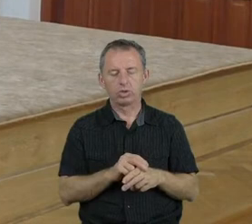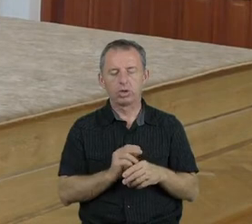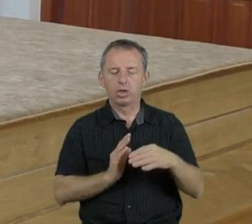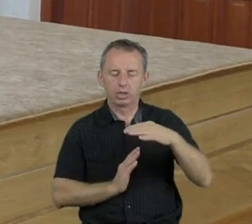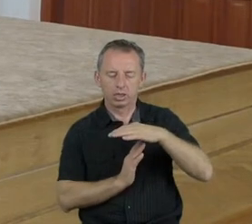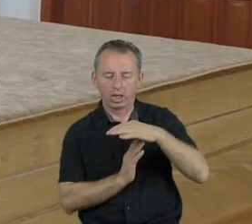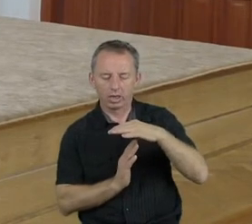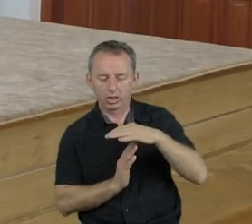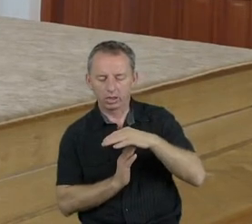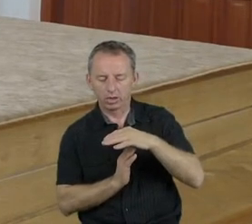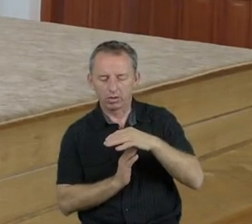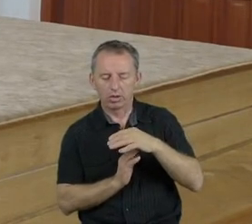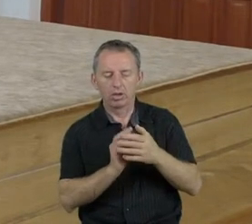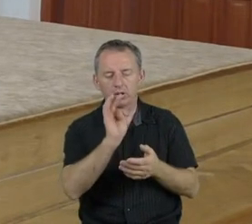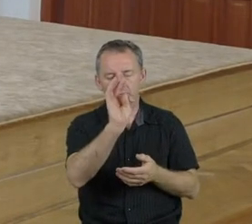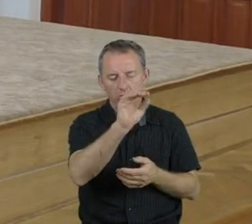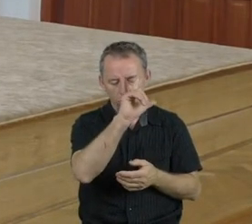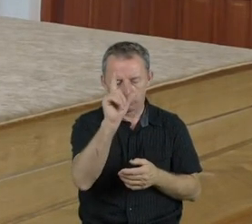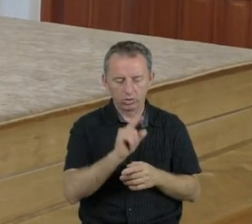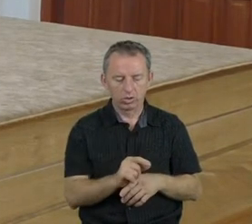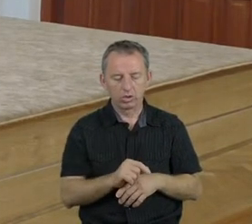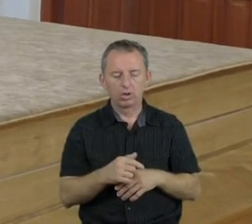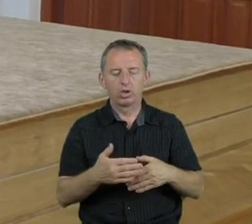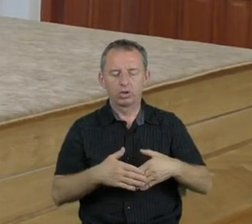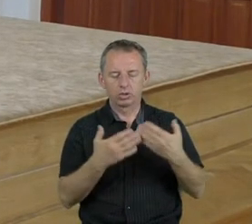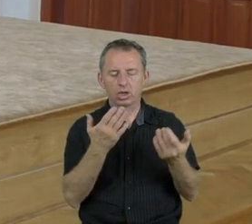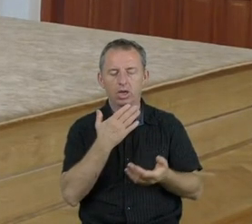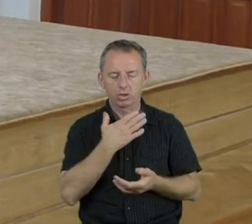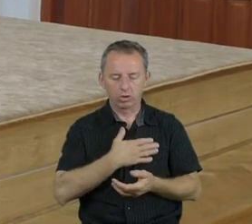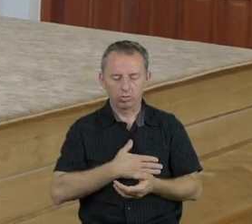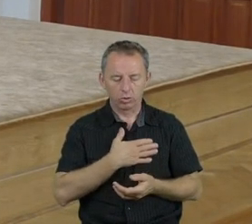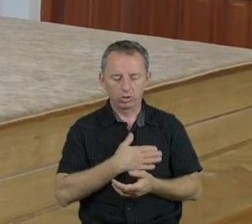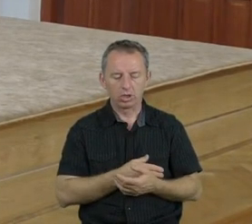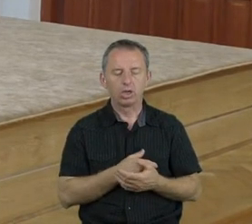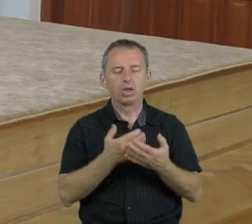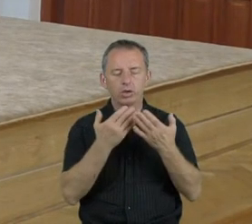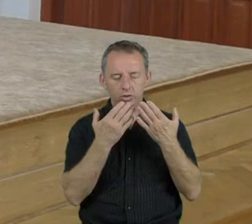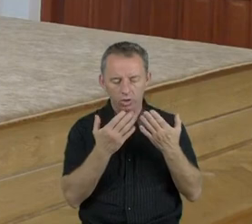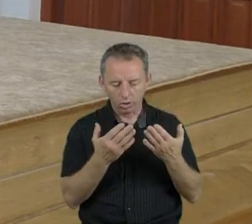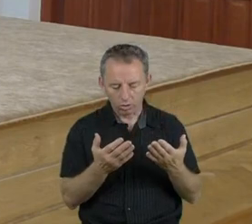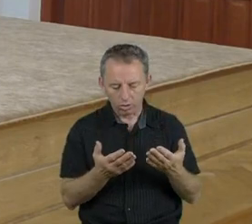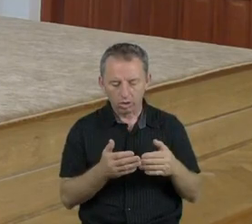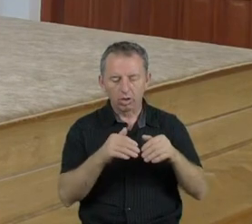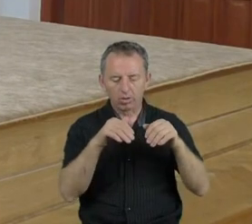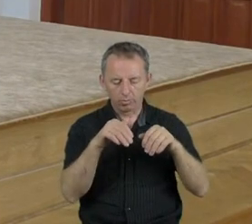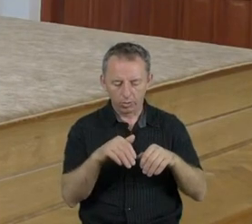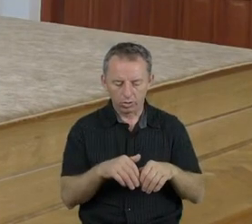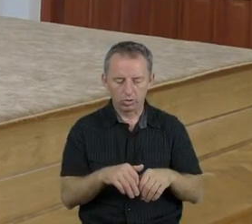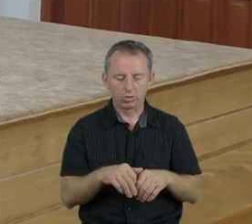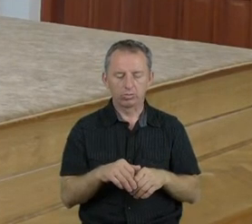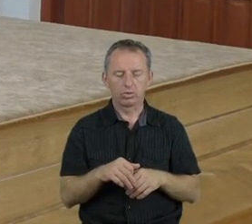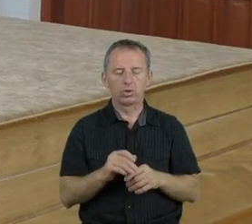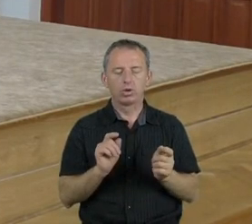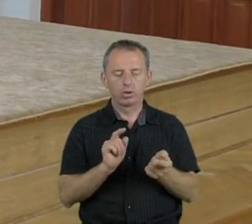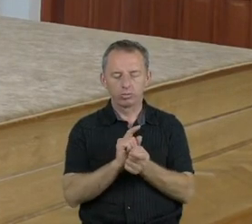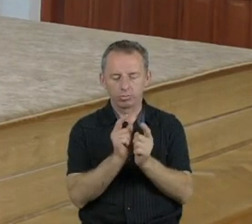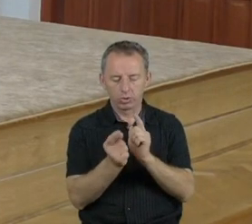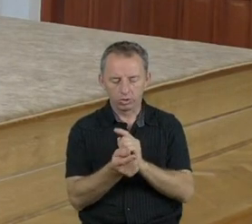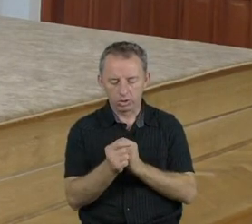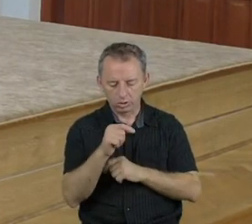zarezerwowane są dla Twojego ludu błogosławieństwa Dnia Sobotniego. Dziękujemy Ci, że mogliśmy się spotkać